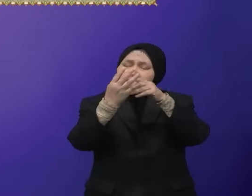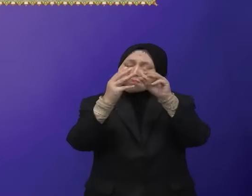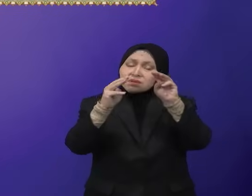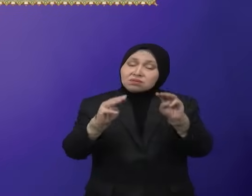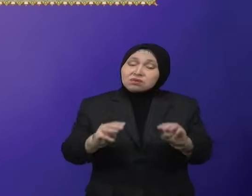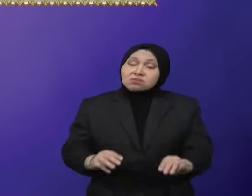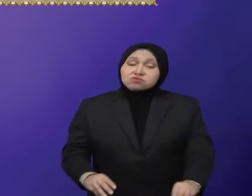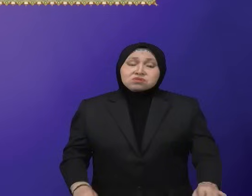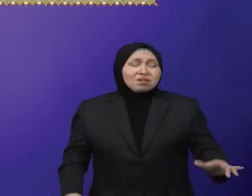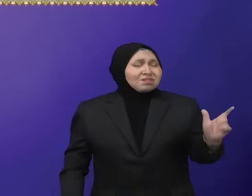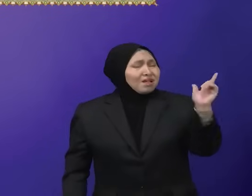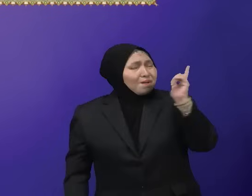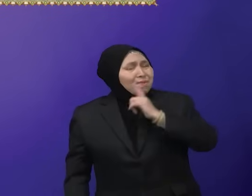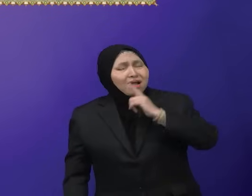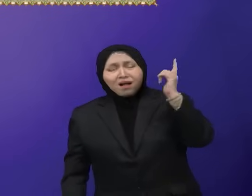tuqatiluna fi